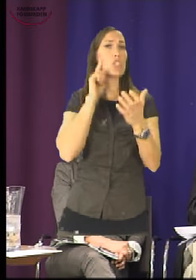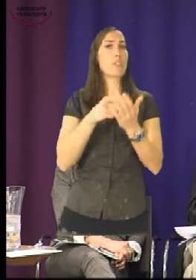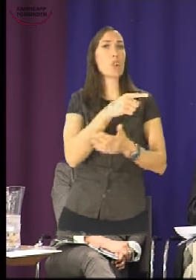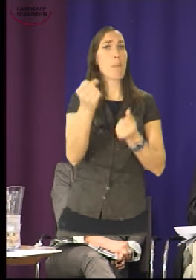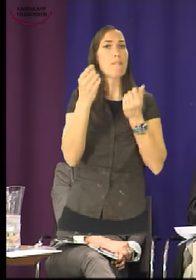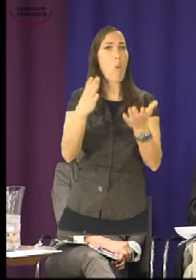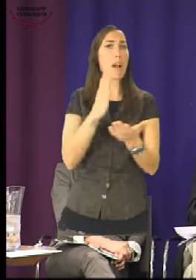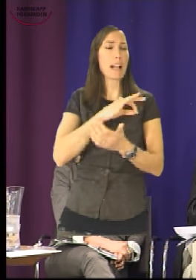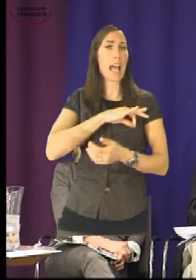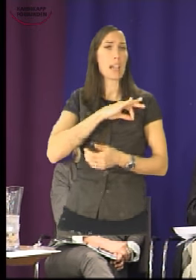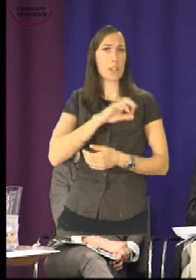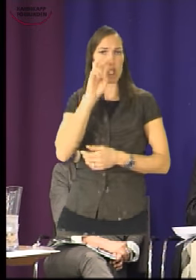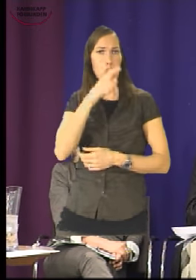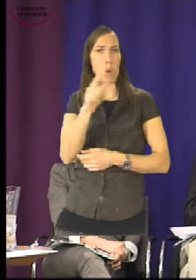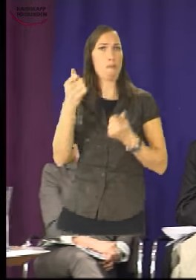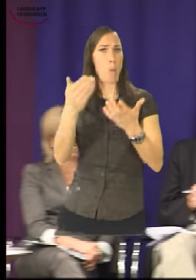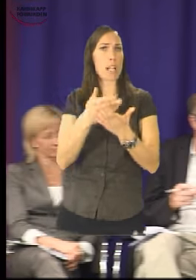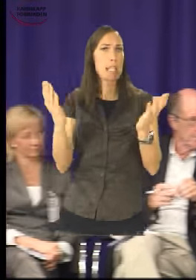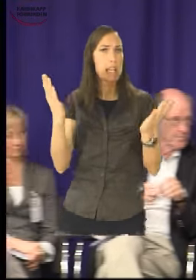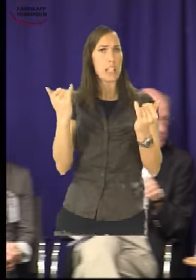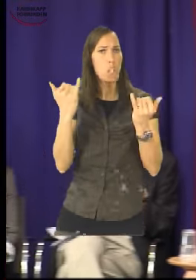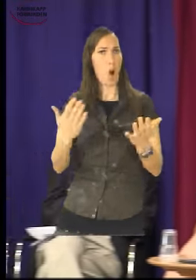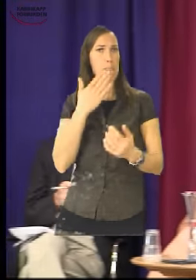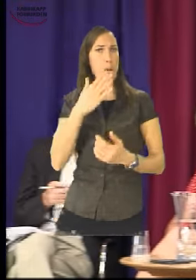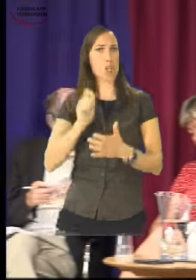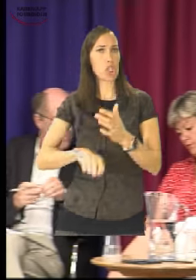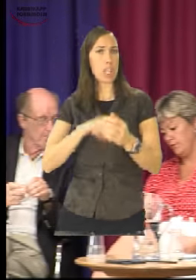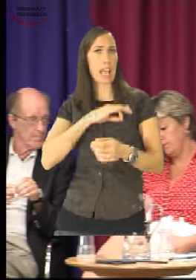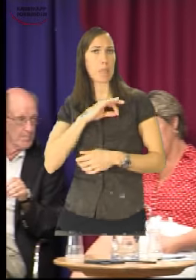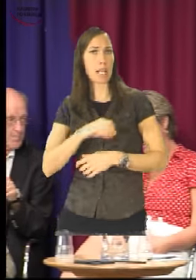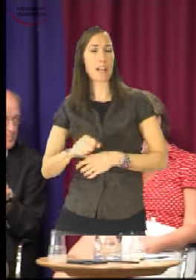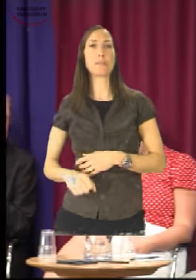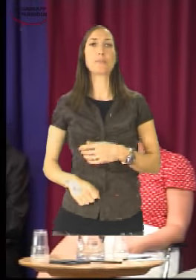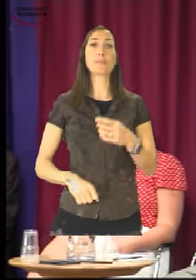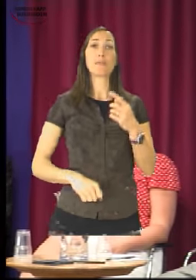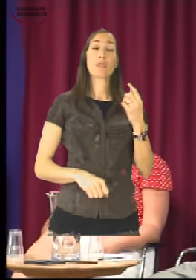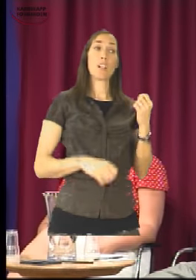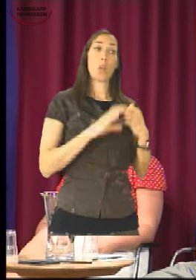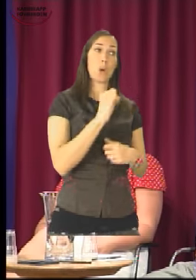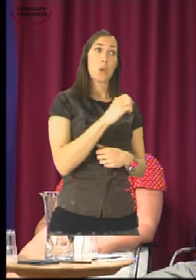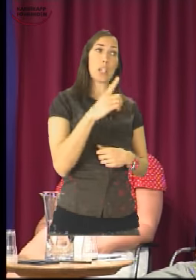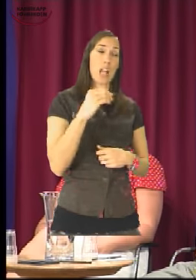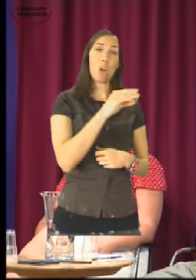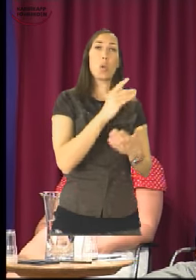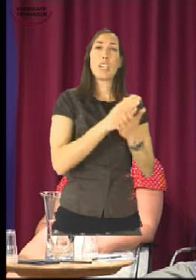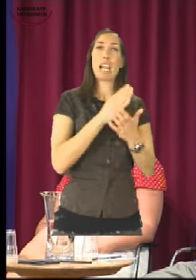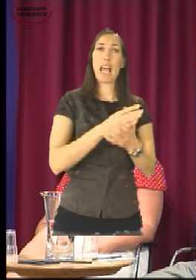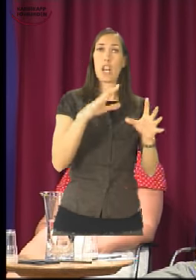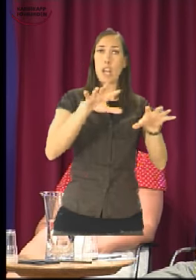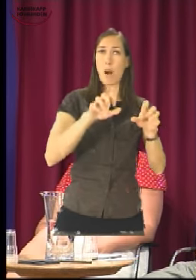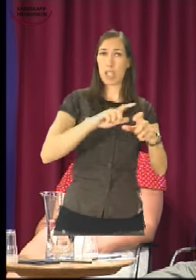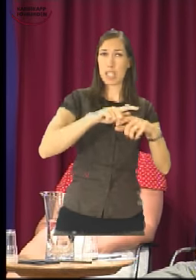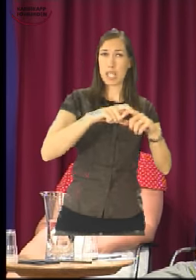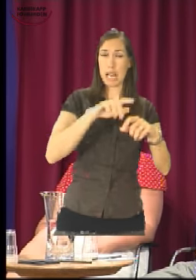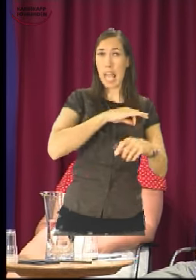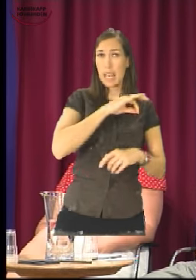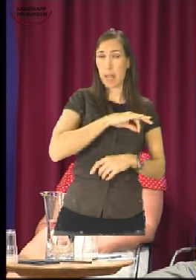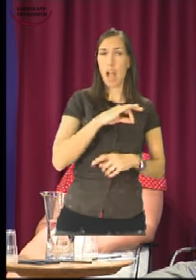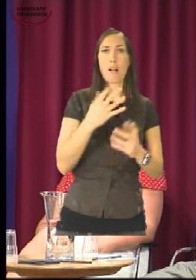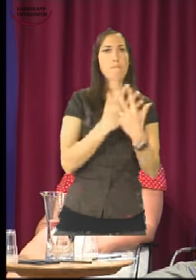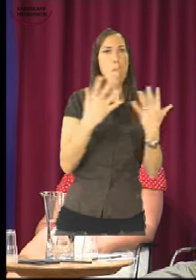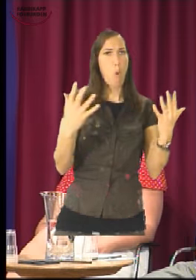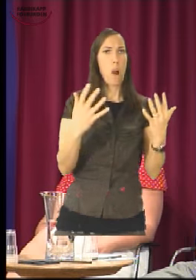tydligen inte får idag. När det gäller man säger, reumatiska läkemedel, det är ju en stor grupp människor som använder det.